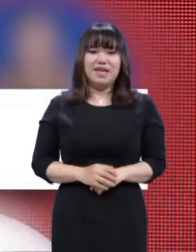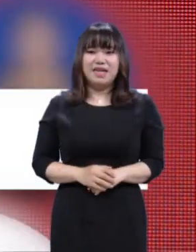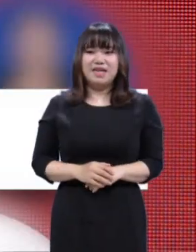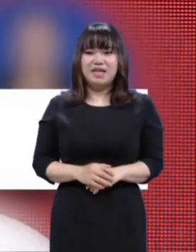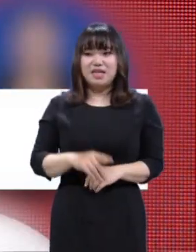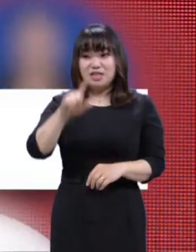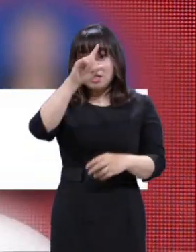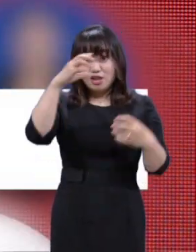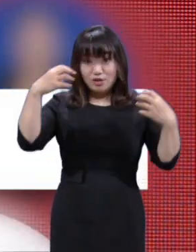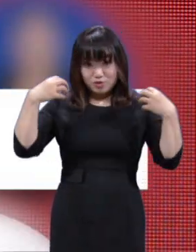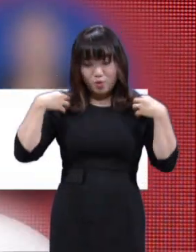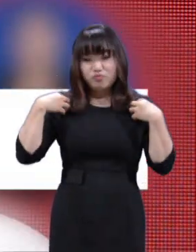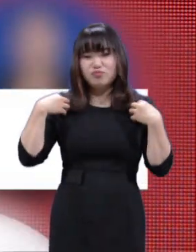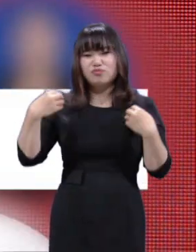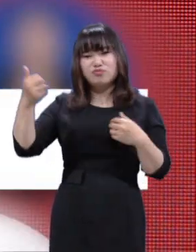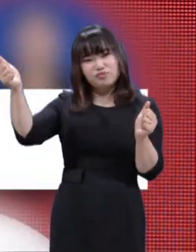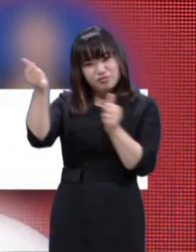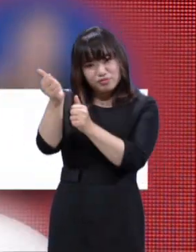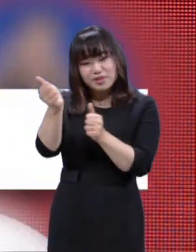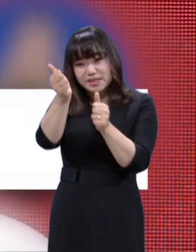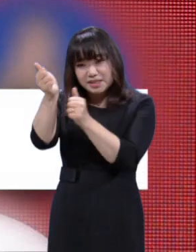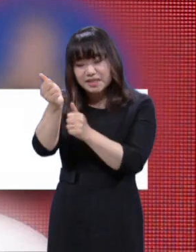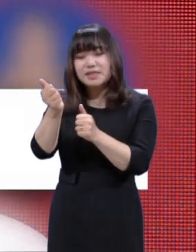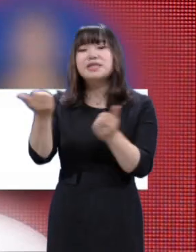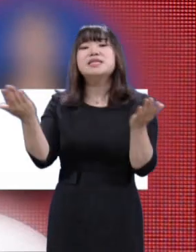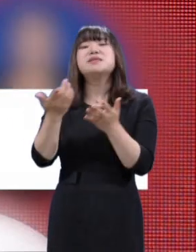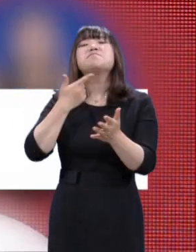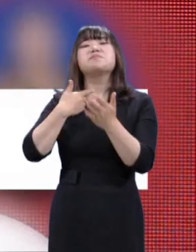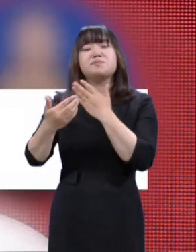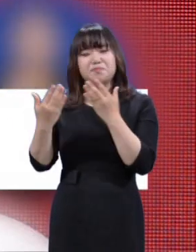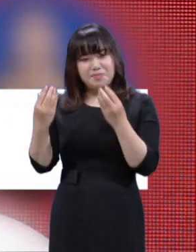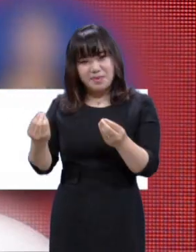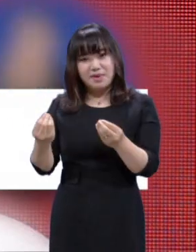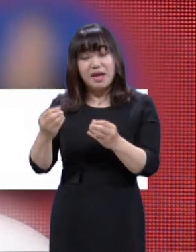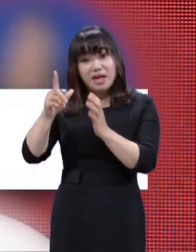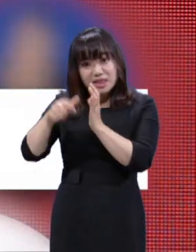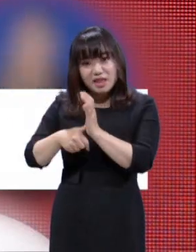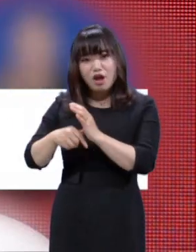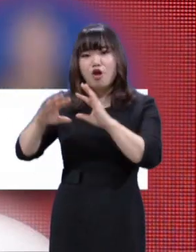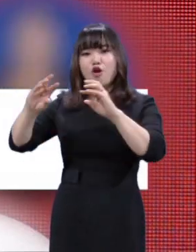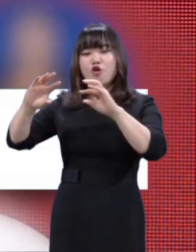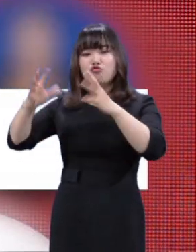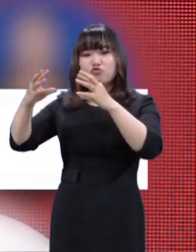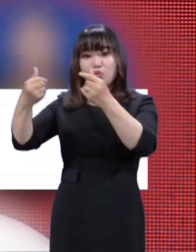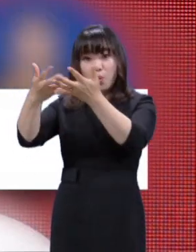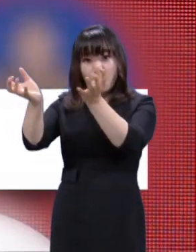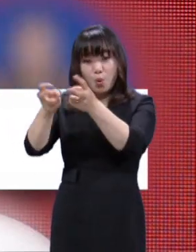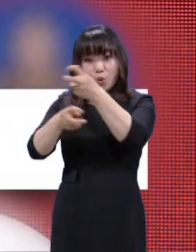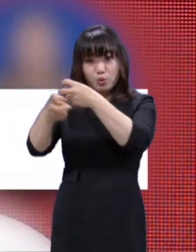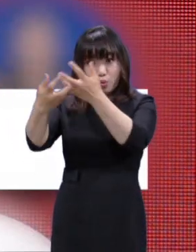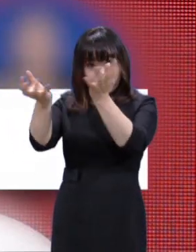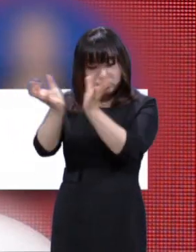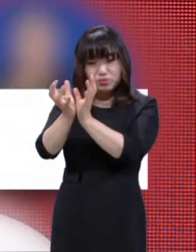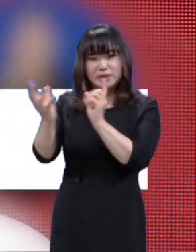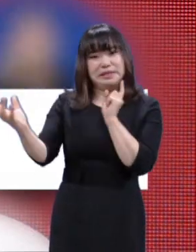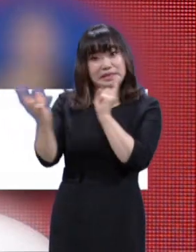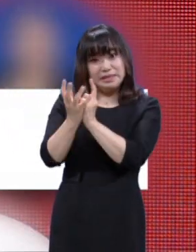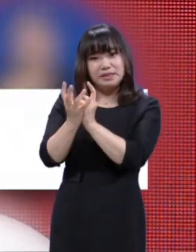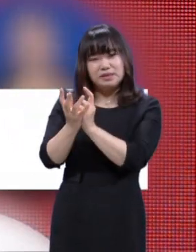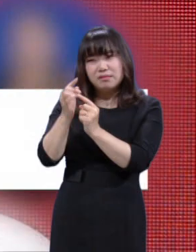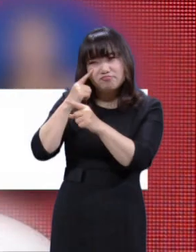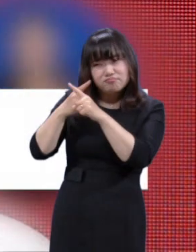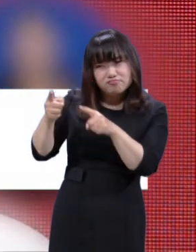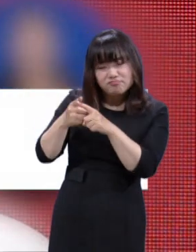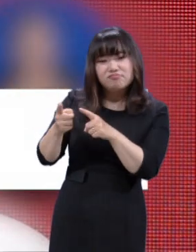세계정부의 청와대 민정수석실에 발탁되어 근무한 있고 이때 국토교통부를 제가 가장 많이